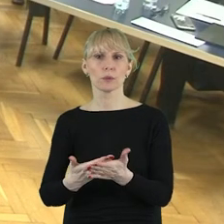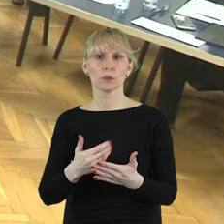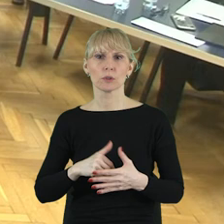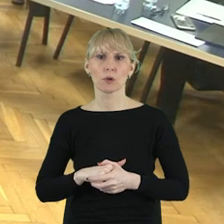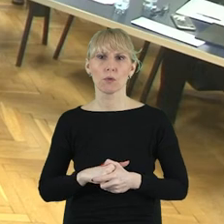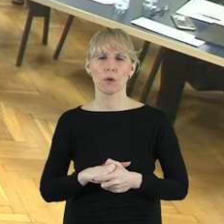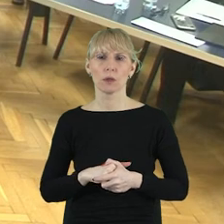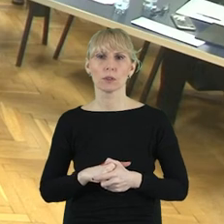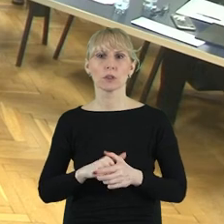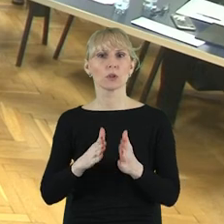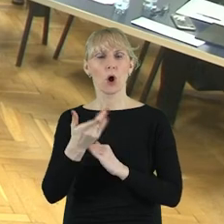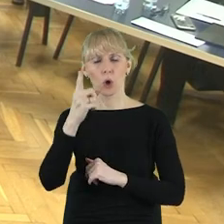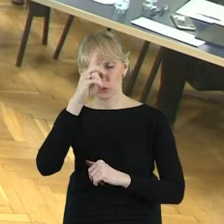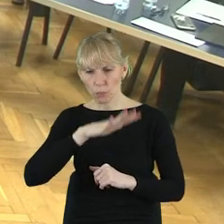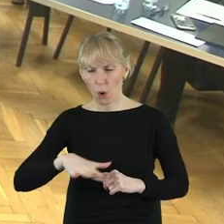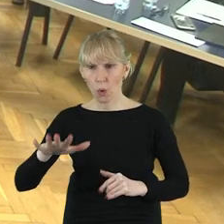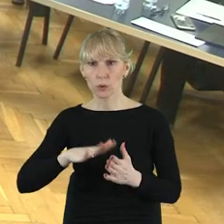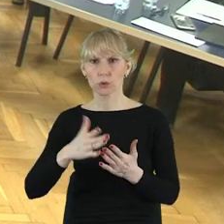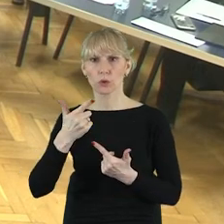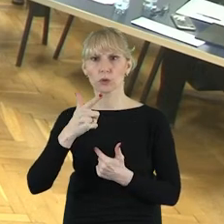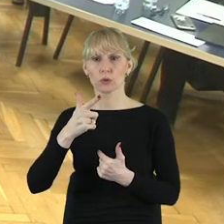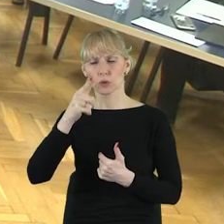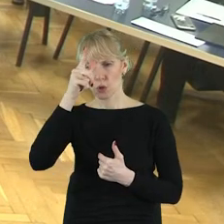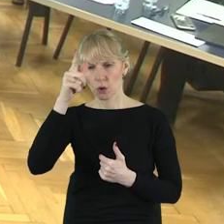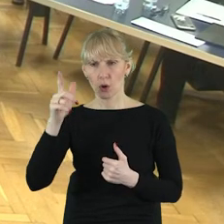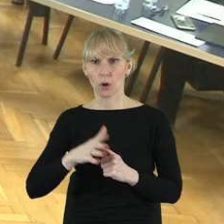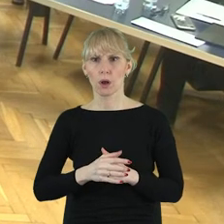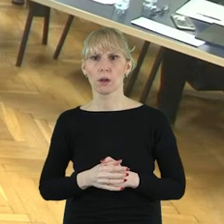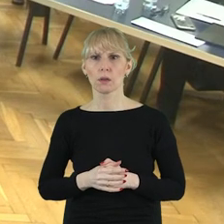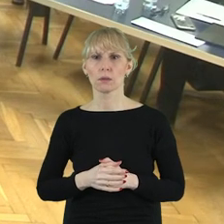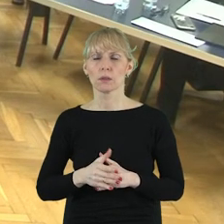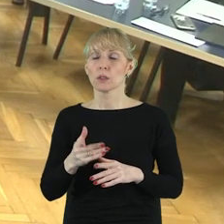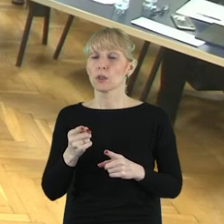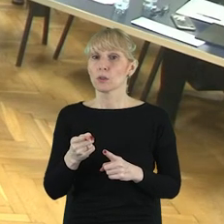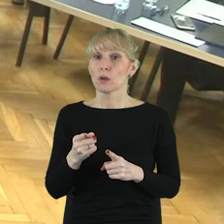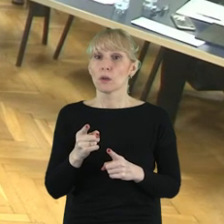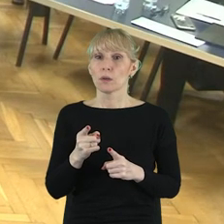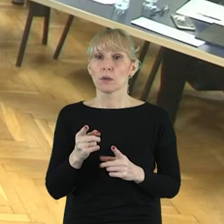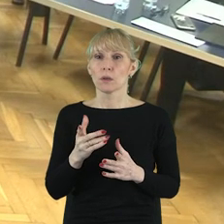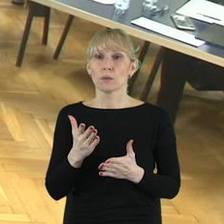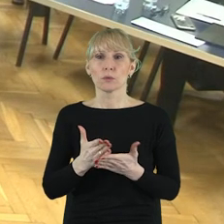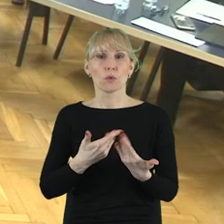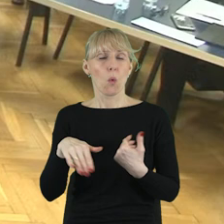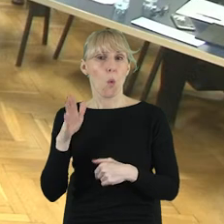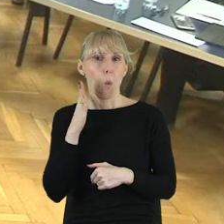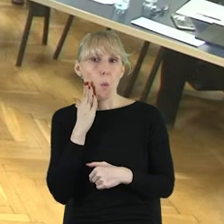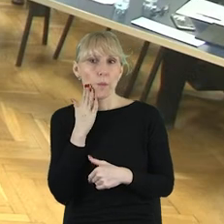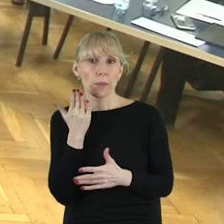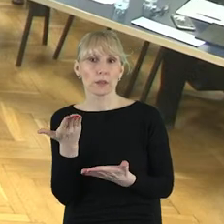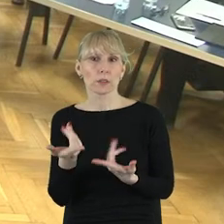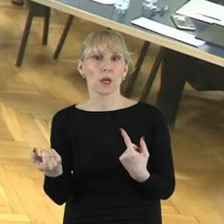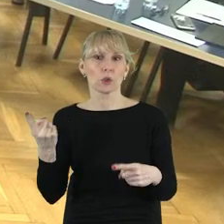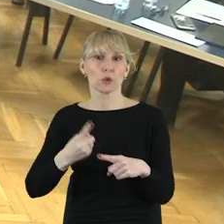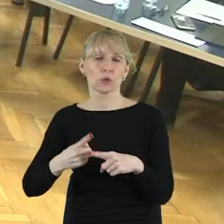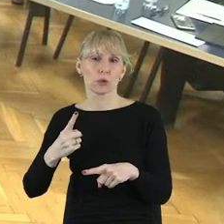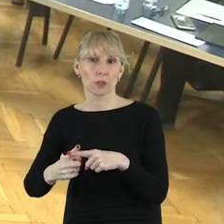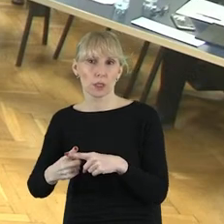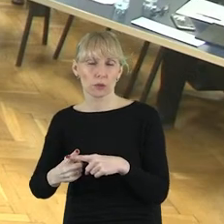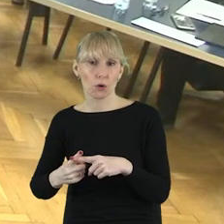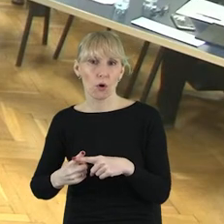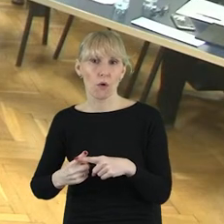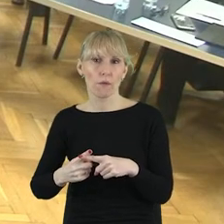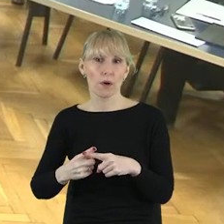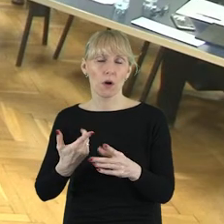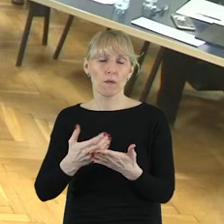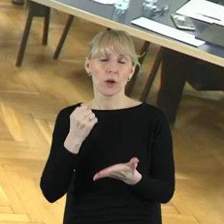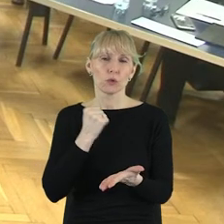10 osób może reprezentować ogół społeczności lokalnej? No chyba nie. Samorząd, przedsiębiorców, organizacje lokalne, mieszkańców, dodatkowo nowe